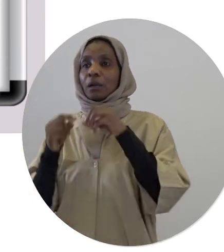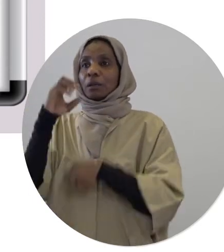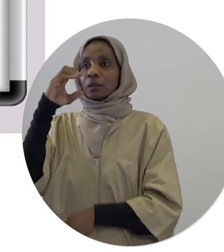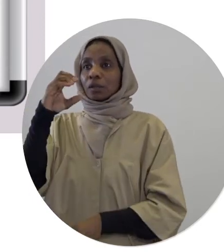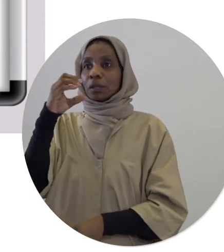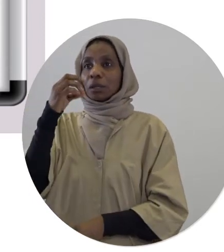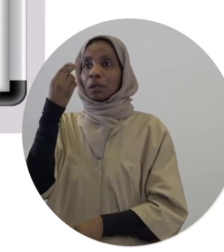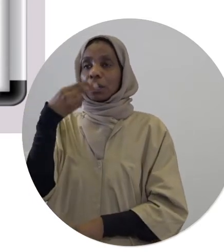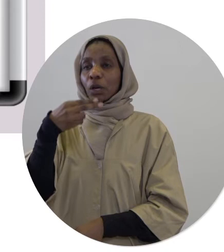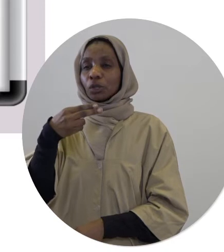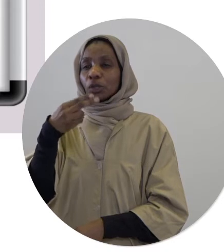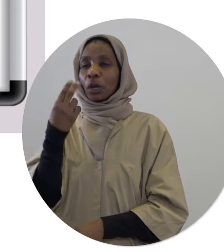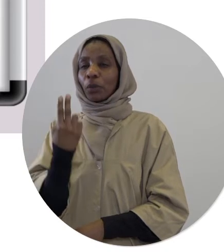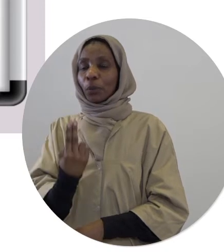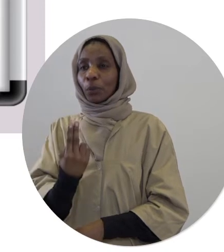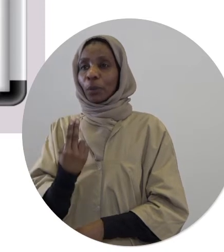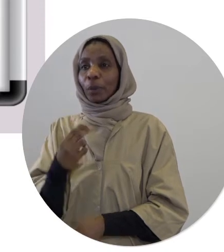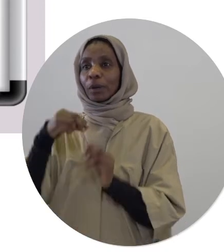الجزيء. الاسم